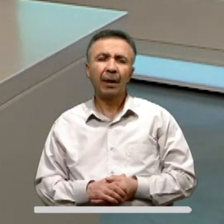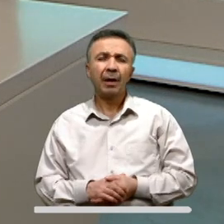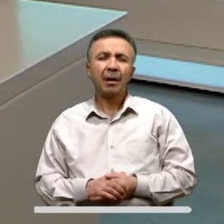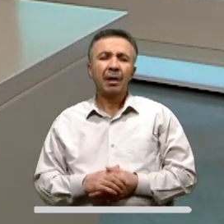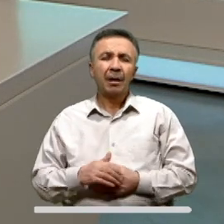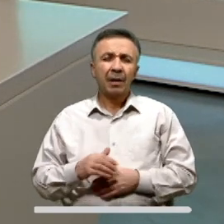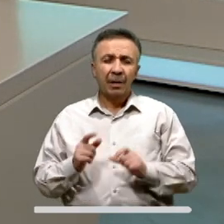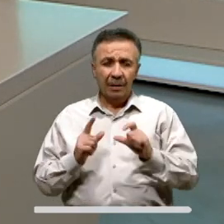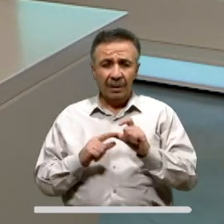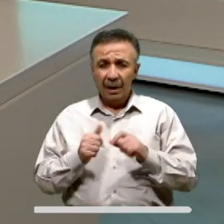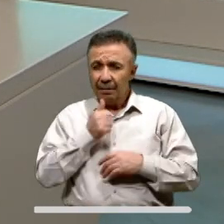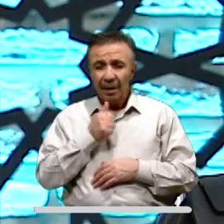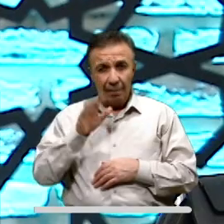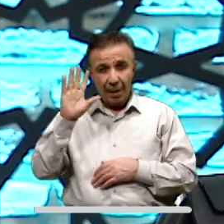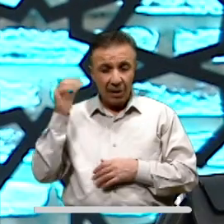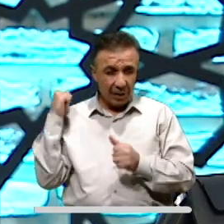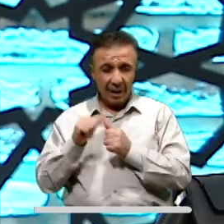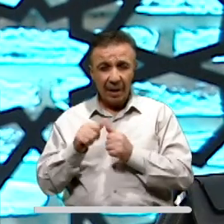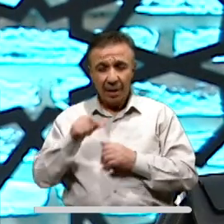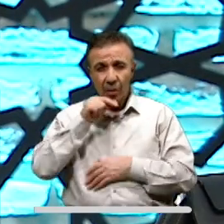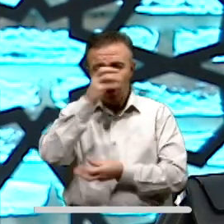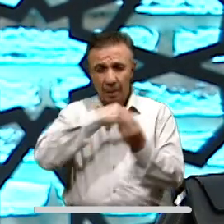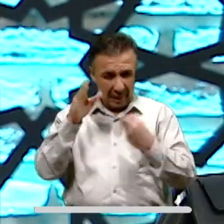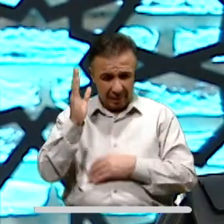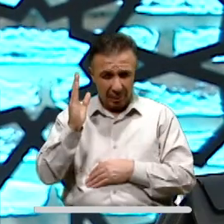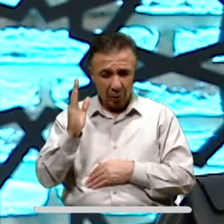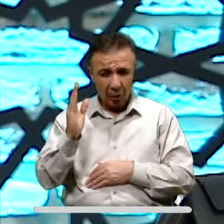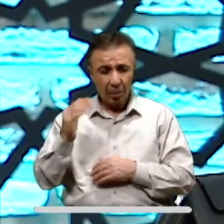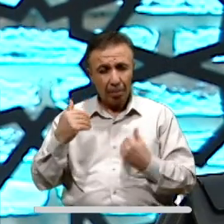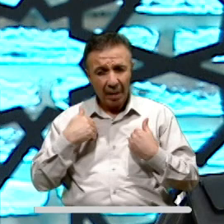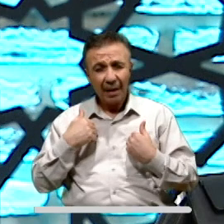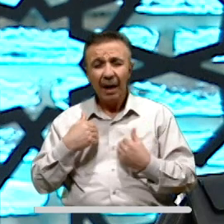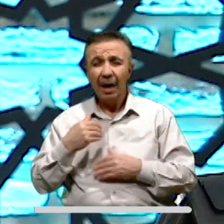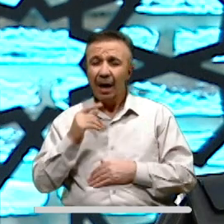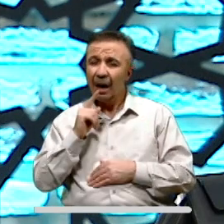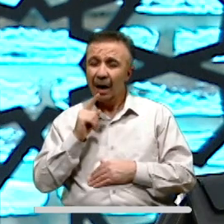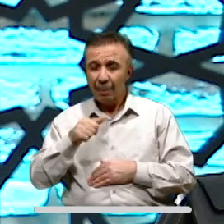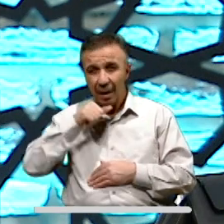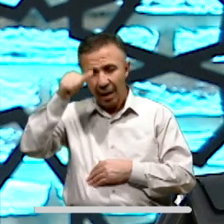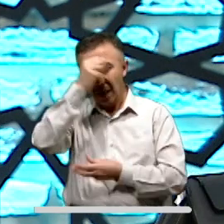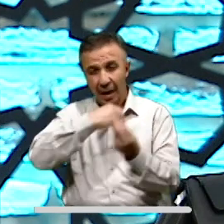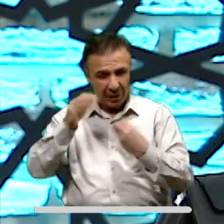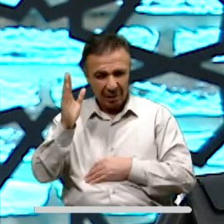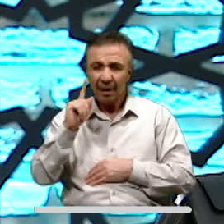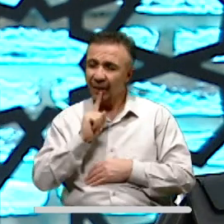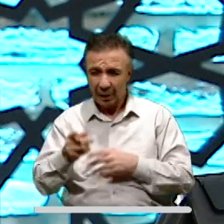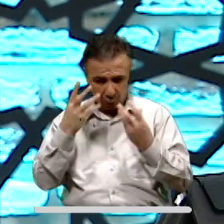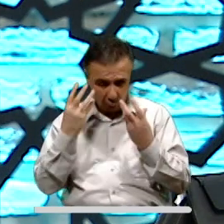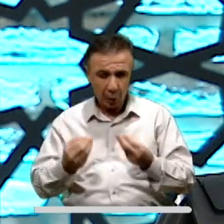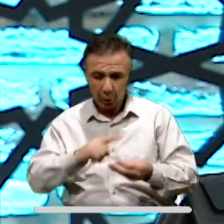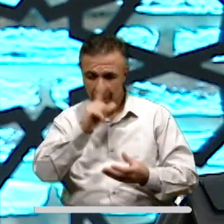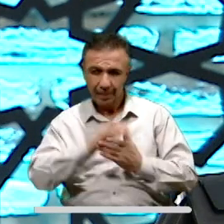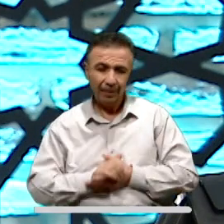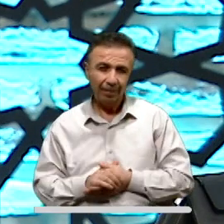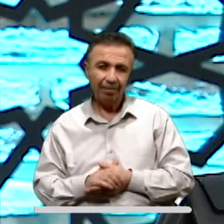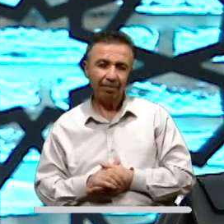gittiğini söyledi. Artık bana hac farz mıdır? Bunu genelde toplumda şöyle de söylüyorlar. Eğer umreye gidersen